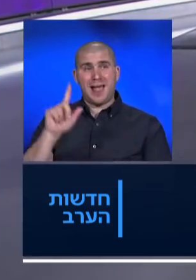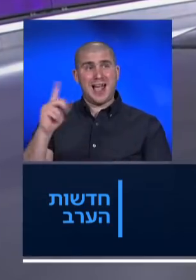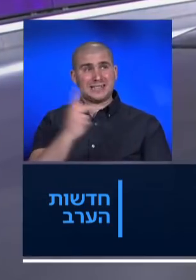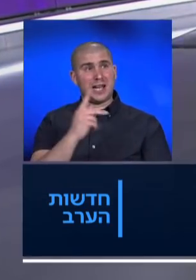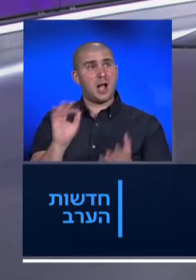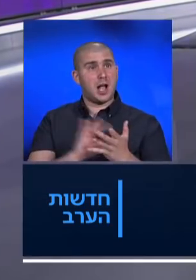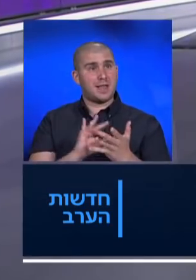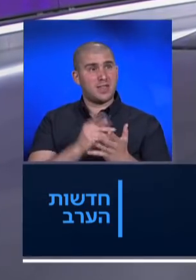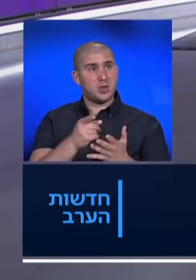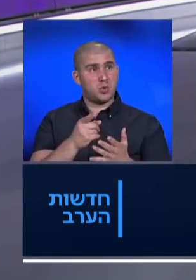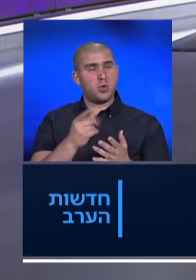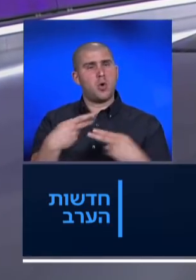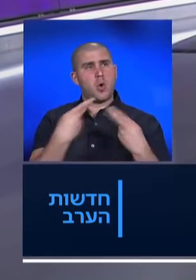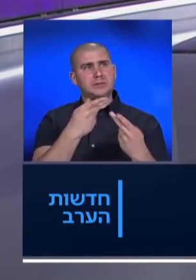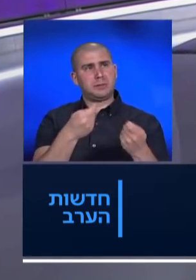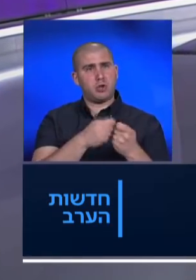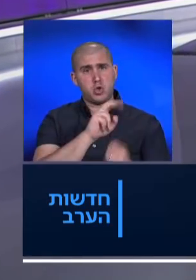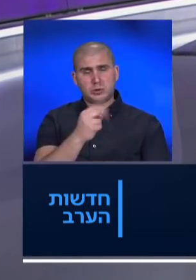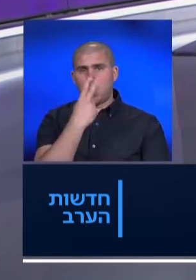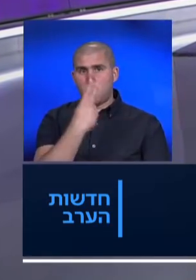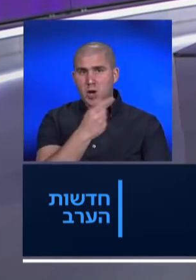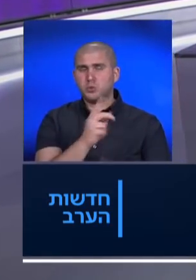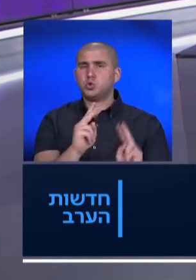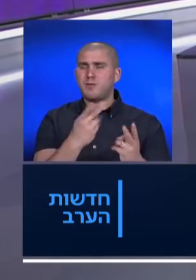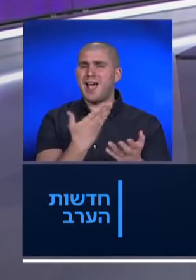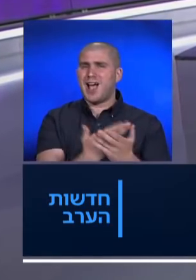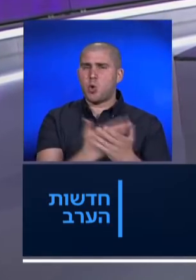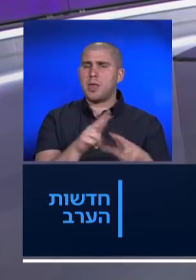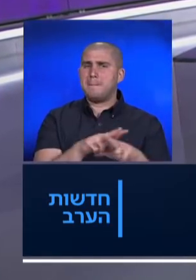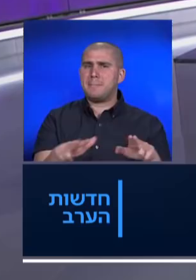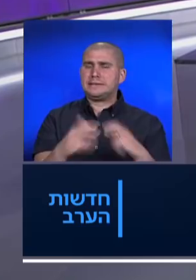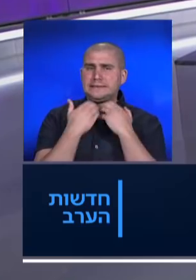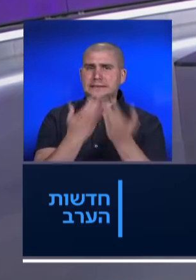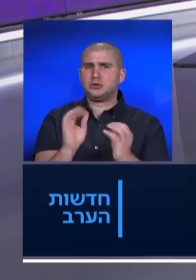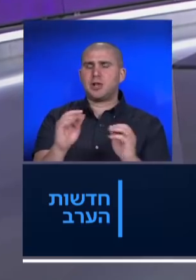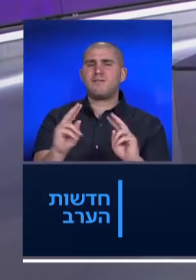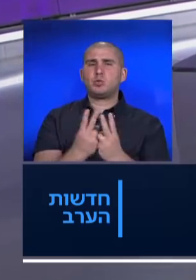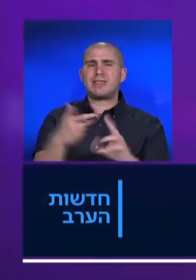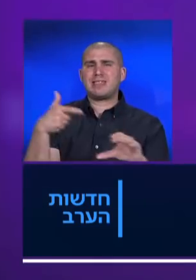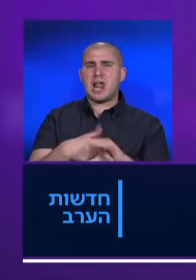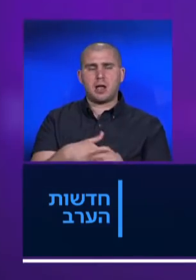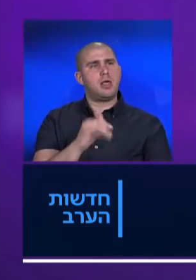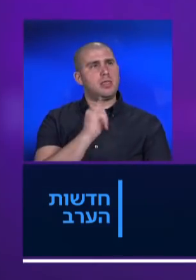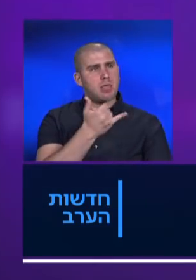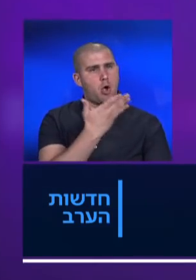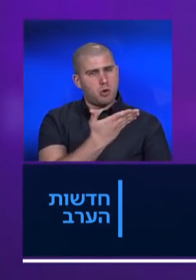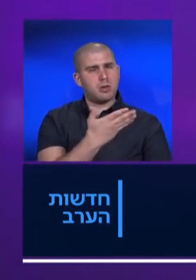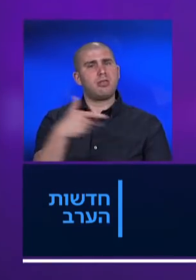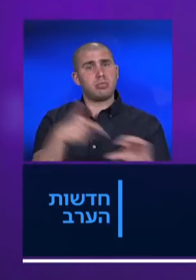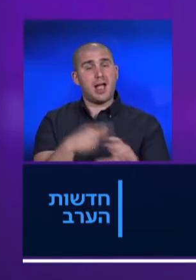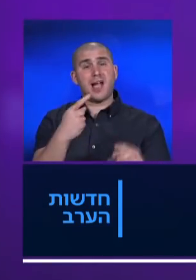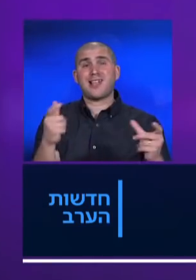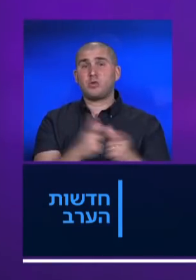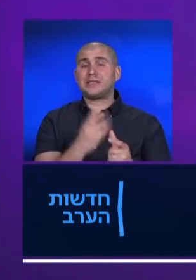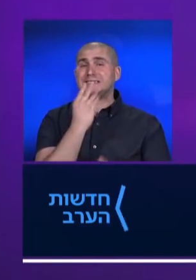הכלכלית, חוזרים עליך בעניין הזה. אנחנו רואים עוד עדות למצב הרעוע של קבוצה דלק. נכון, מיכל, בעצם דלק היא אחת הקבוצות הישראליות שסופגות